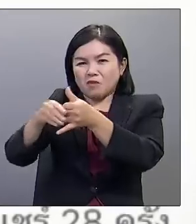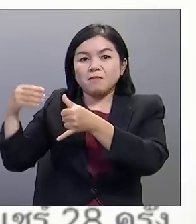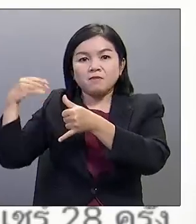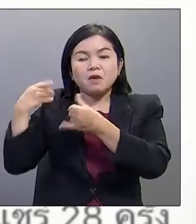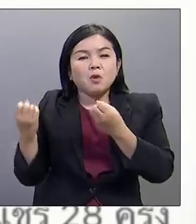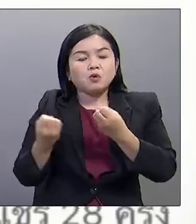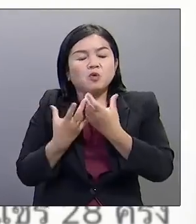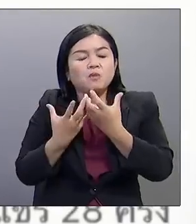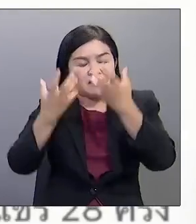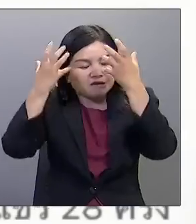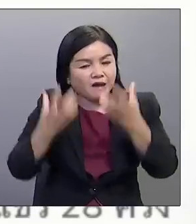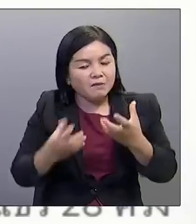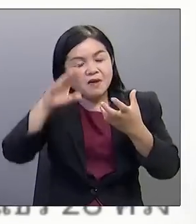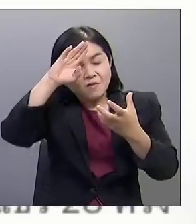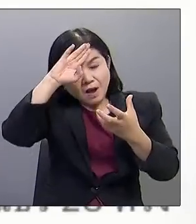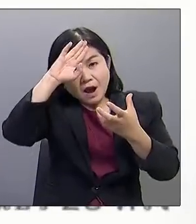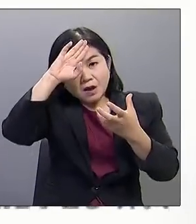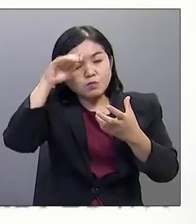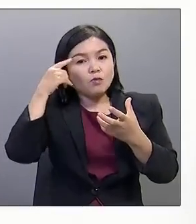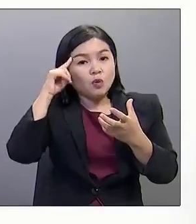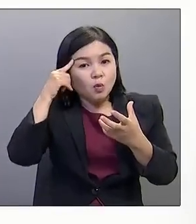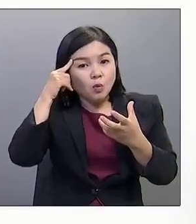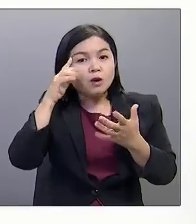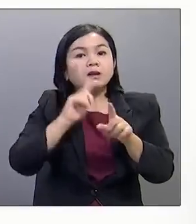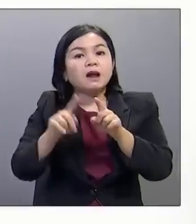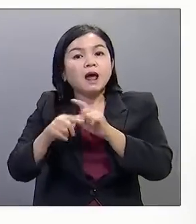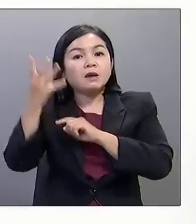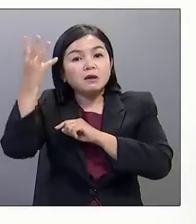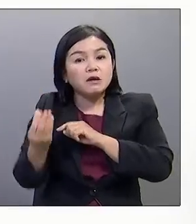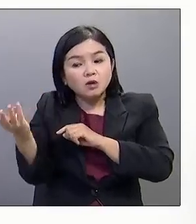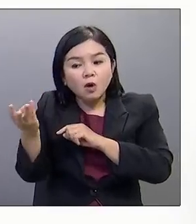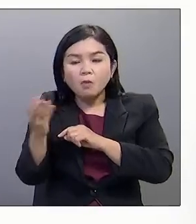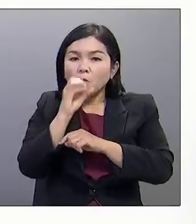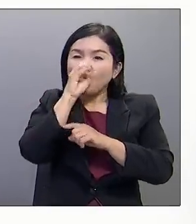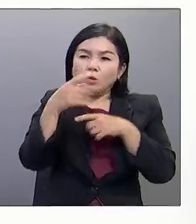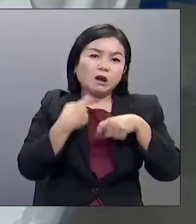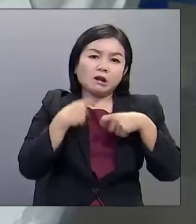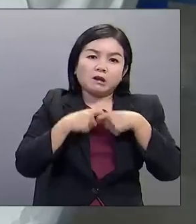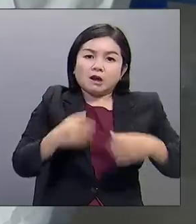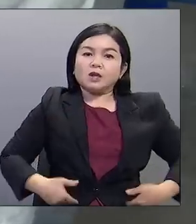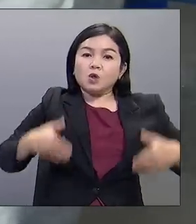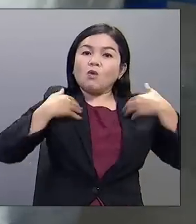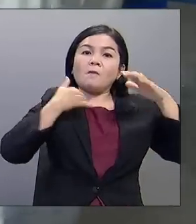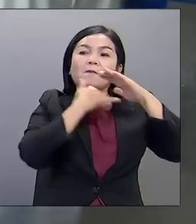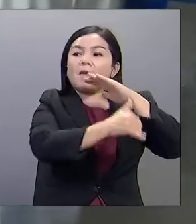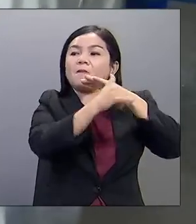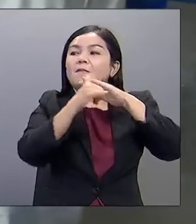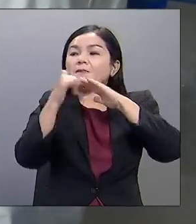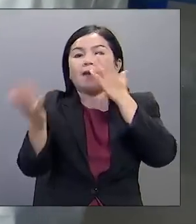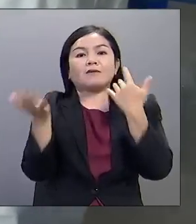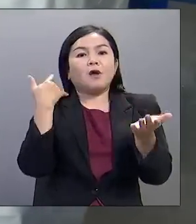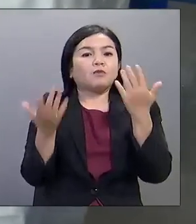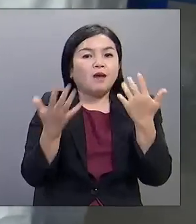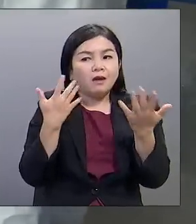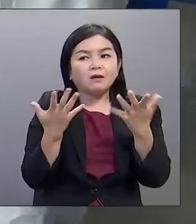รุนแรงมากกว่าปัจจุบันหรือไม่และจะลงช้าเร็วเพียงใดอันนี้ตอบไม่ยากเพราะว่าการใช้ชีวิตเสรีในช่วงเทศกาล